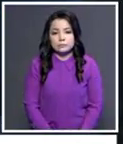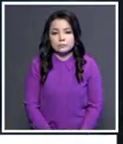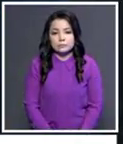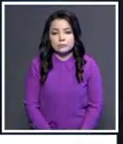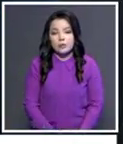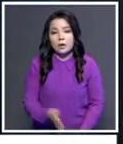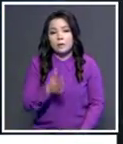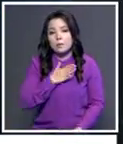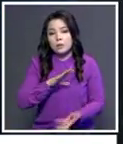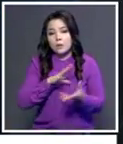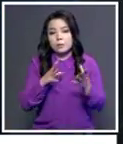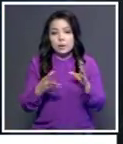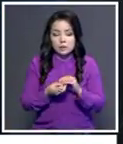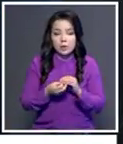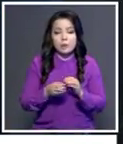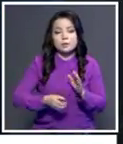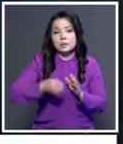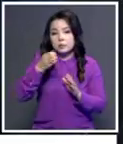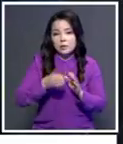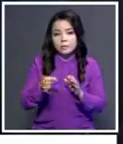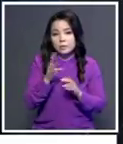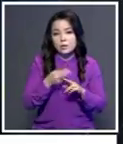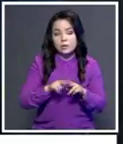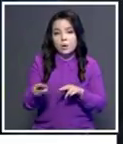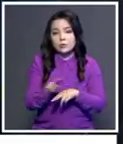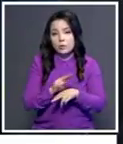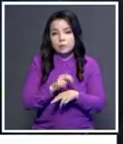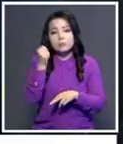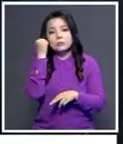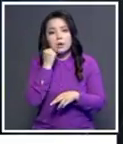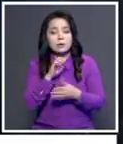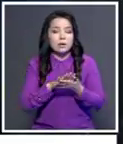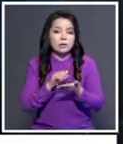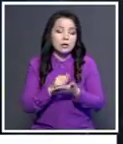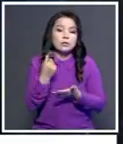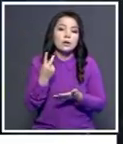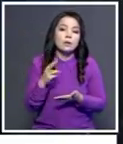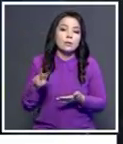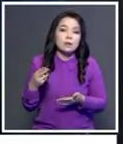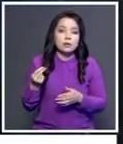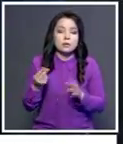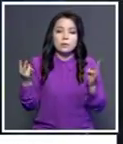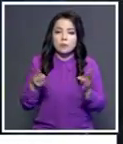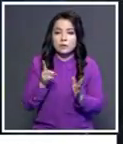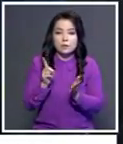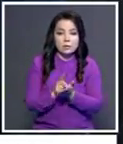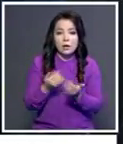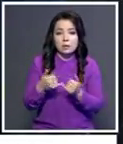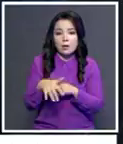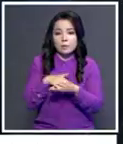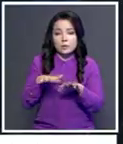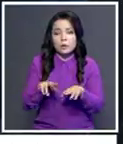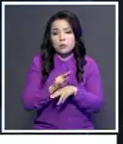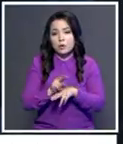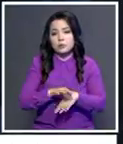полной замене. Біздің есебіміз бойынша жедел сатыларды жөндеуге және жарамсыздарын ауыстыруға 2 миллиард теңге шамасында қаржы қажет. Биыл ағымдағы